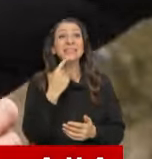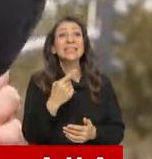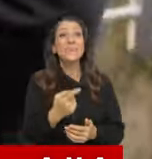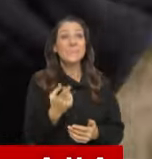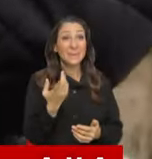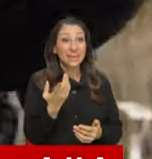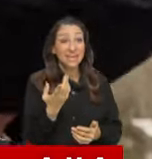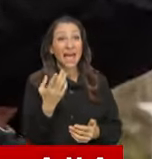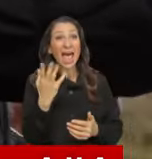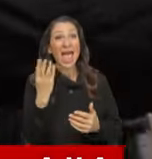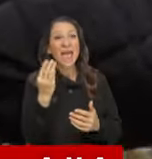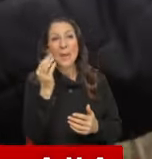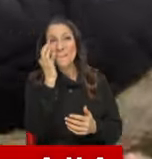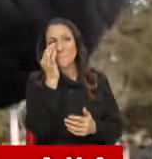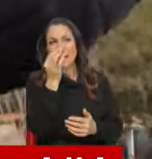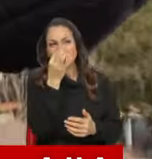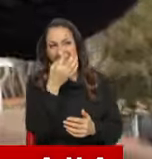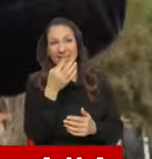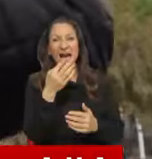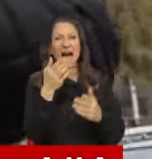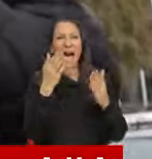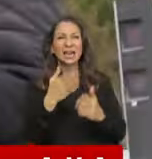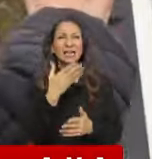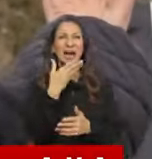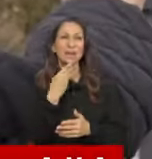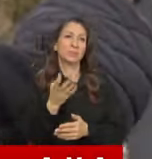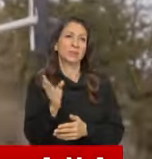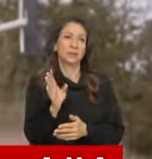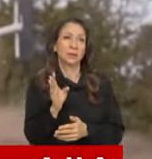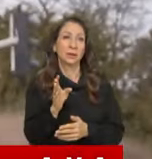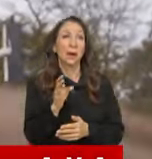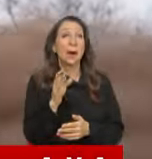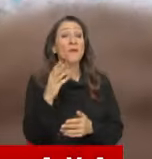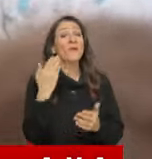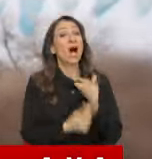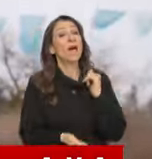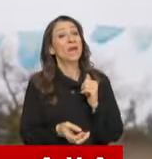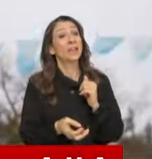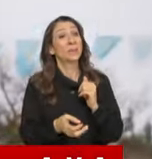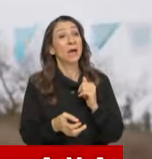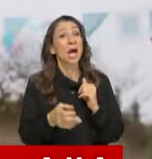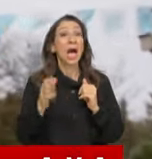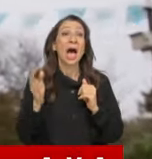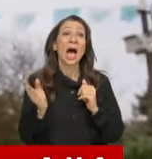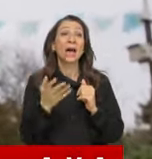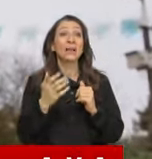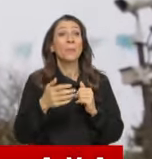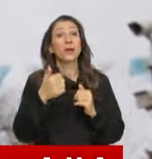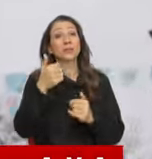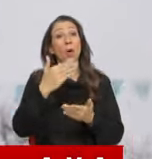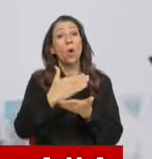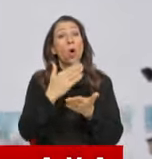denmesi en basit haliyle Ayıptır Vay efendim Hamdi başkan oy